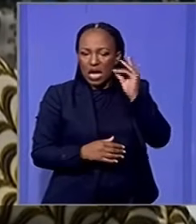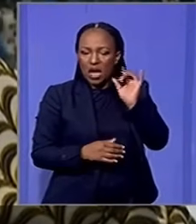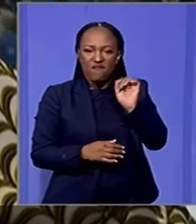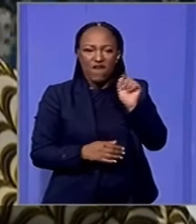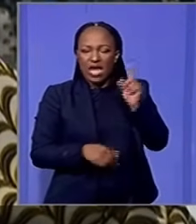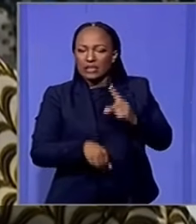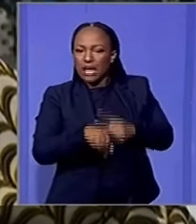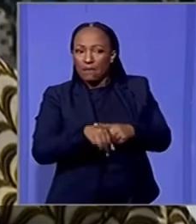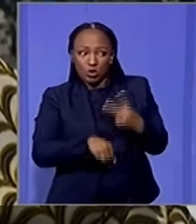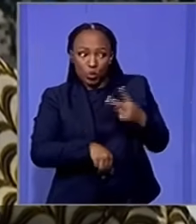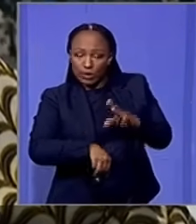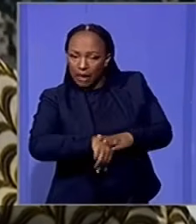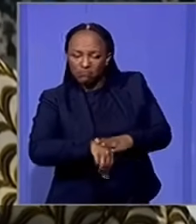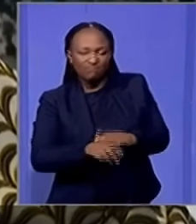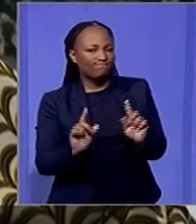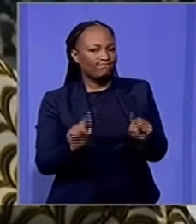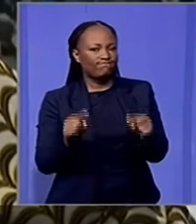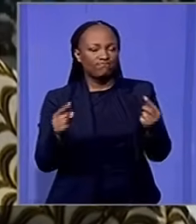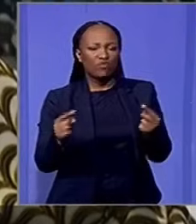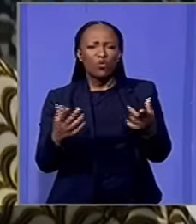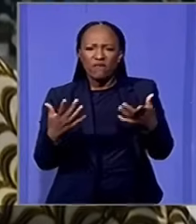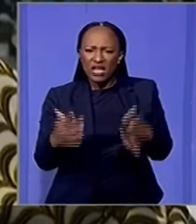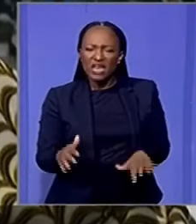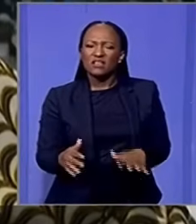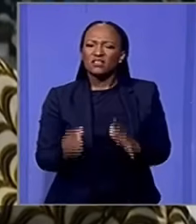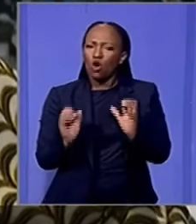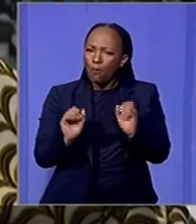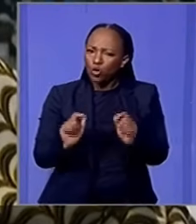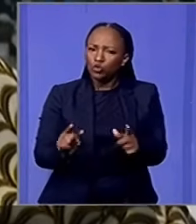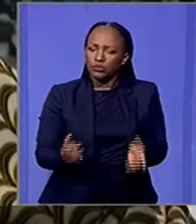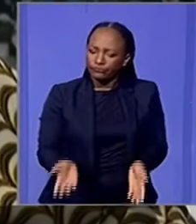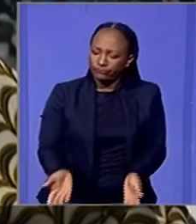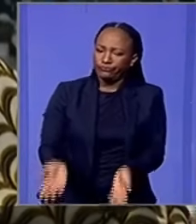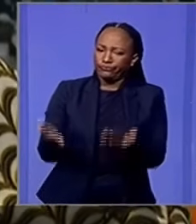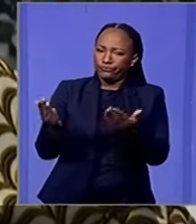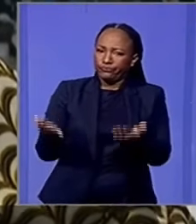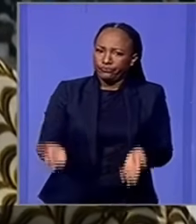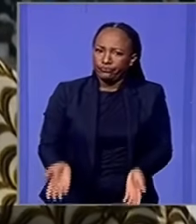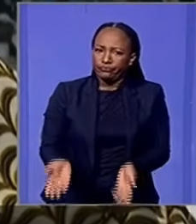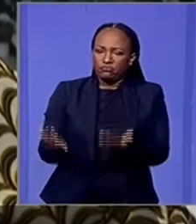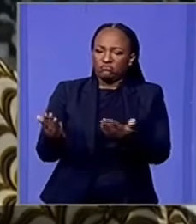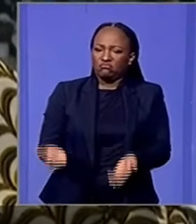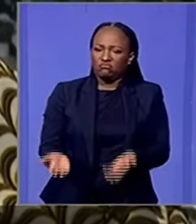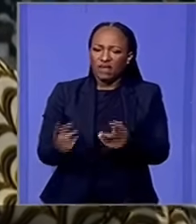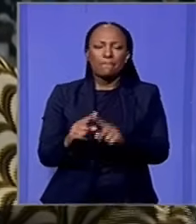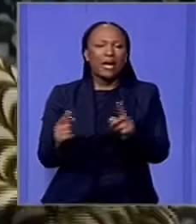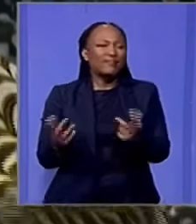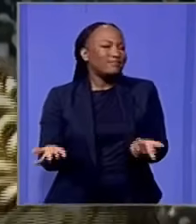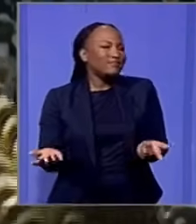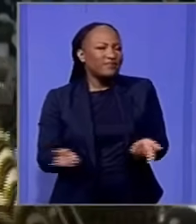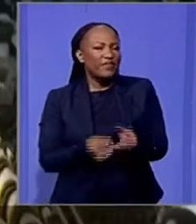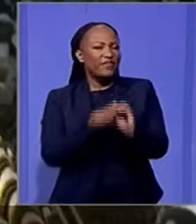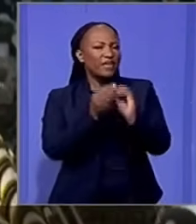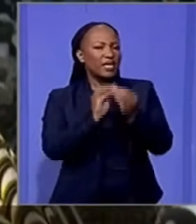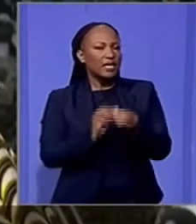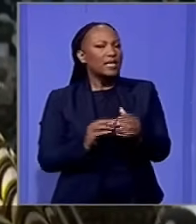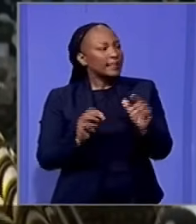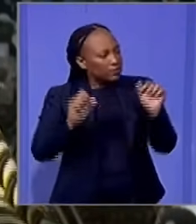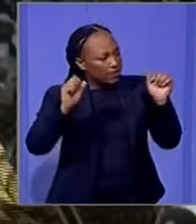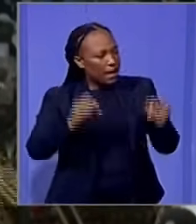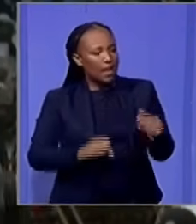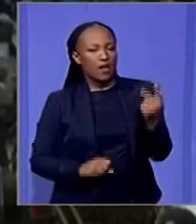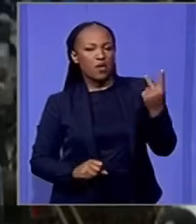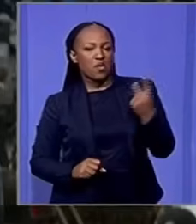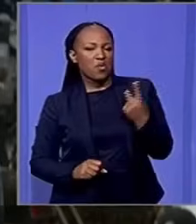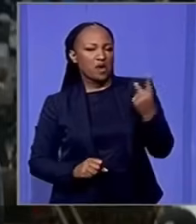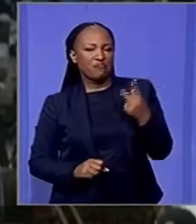re le file magammalwa dumela gore lena le rena re palelane e